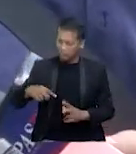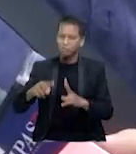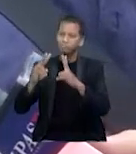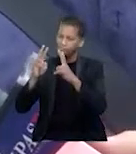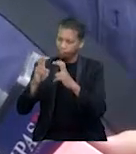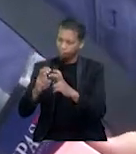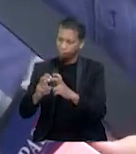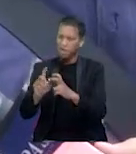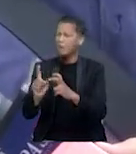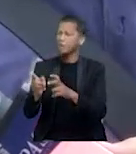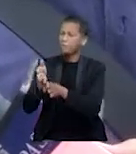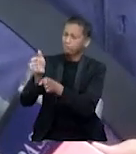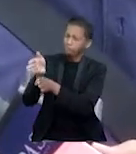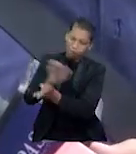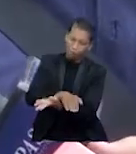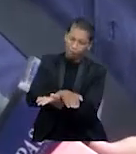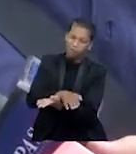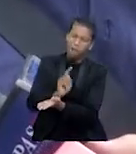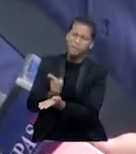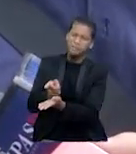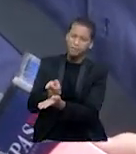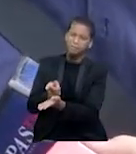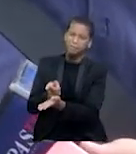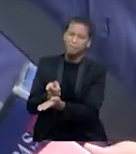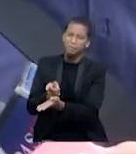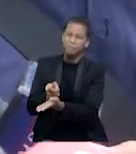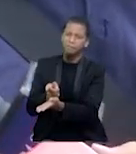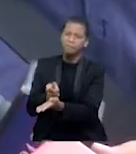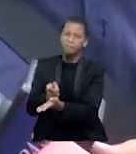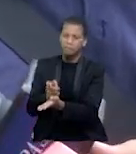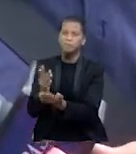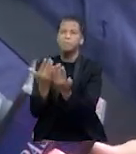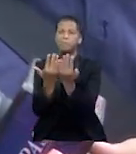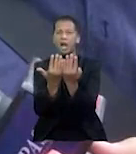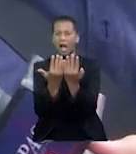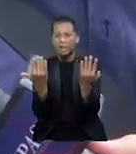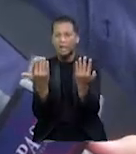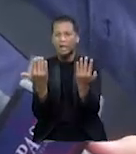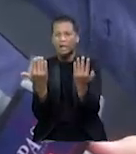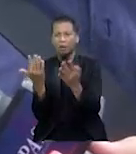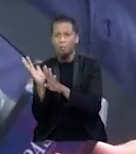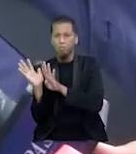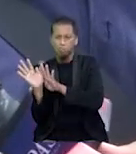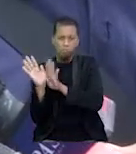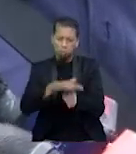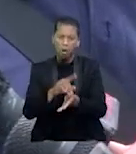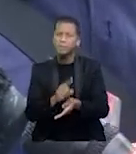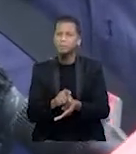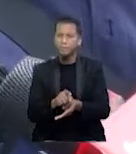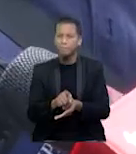itu terjadi, terutama di pagar. Jadi pagar itu kenapa terjadi kegagalan kita analisa, mulai dari